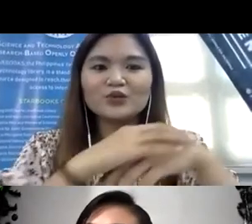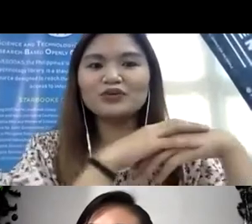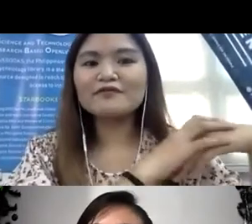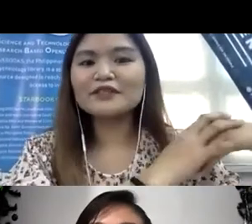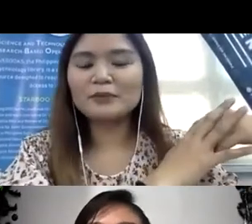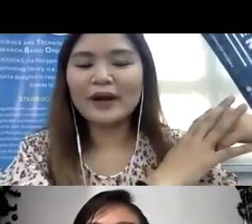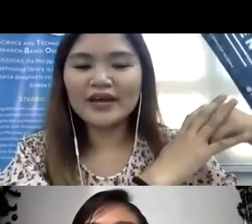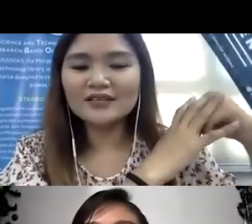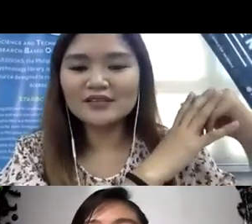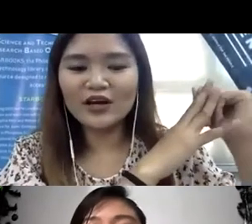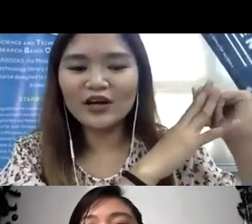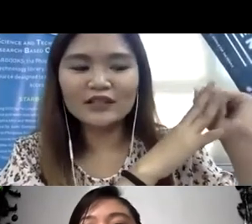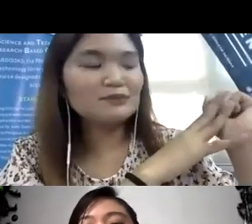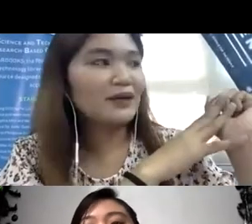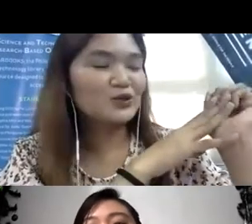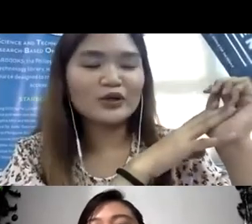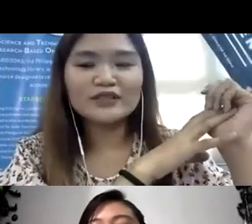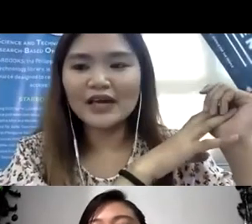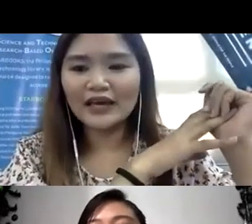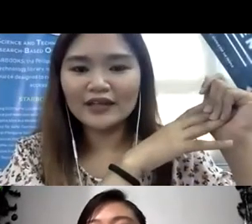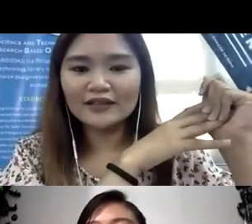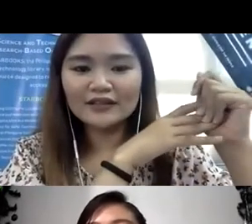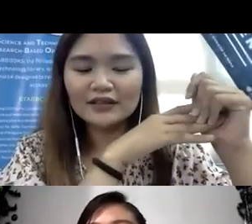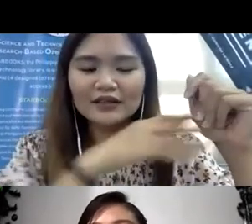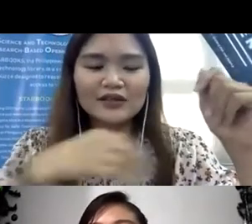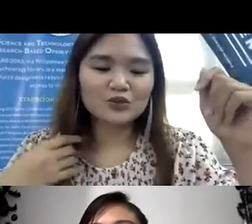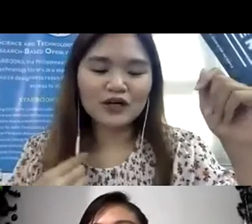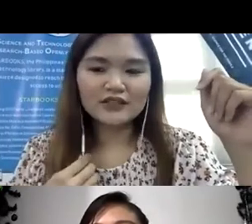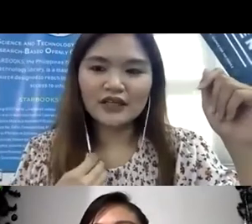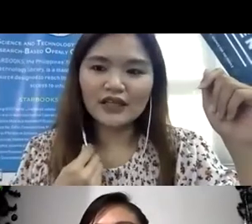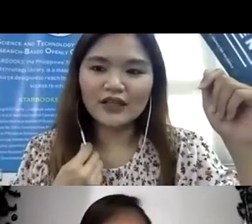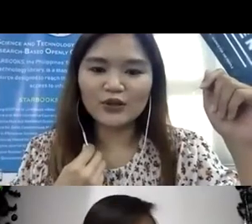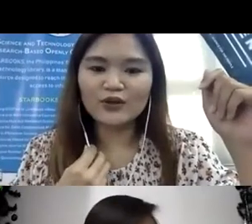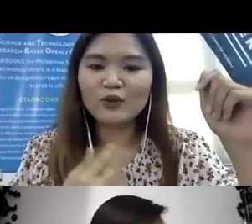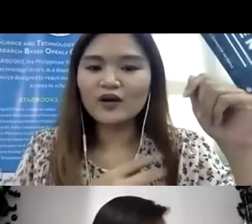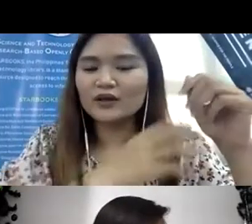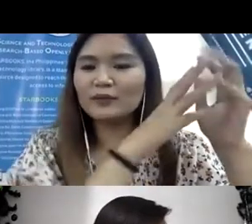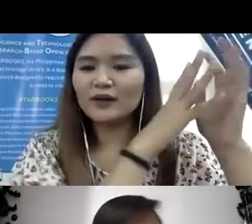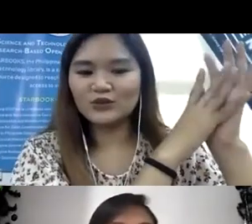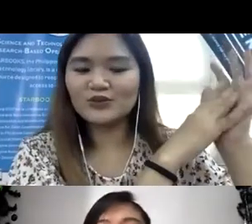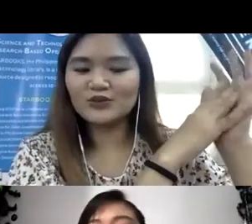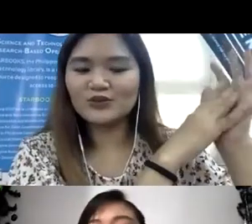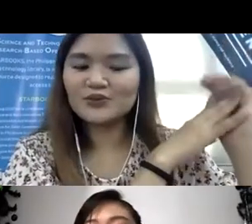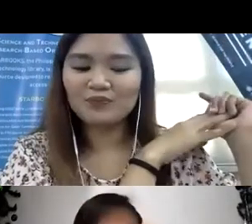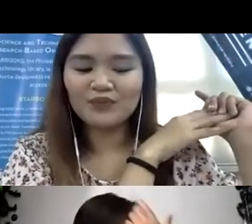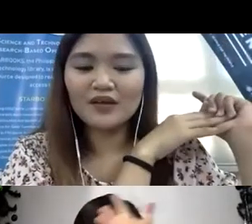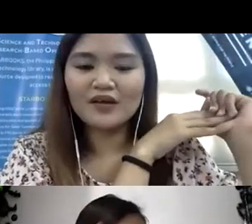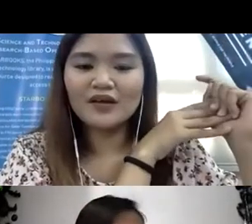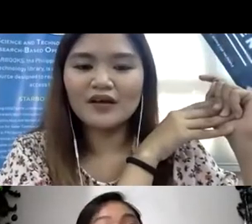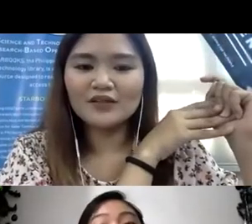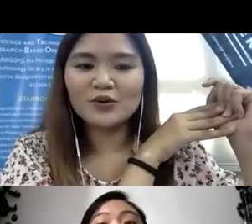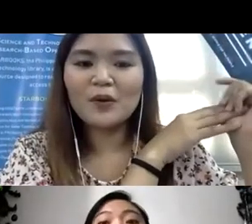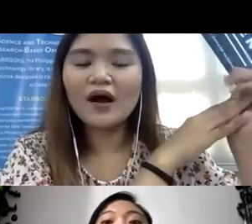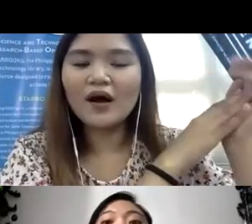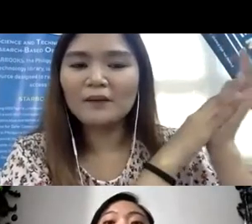So for our first prize, 300 pesos, second, 200, and then third, 100 pesos.